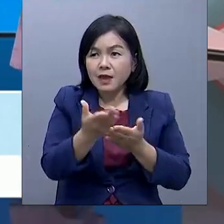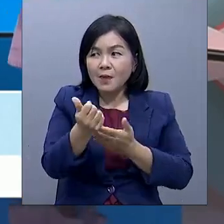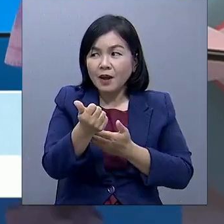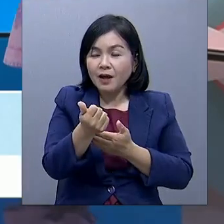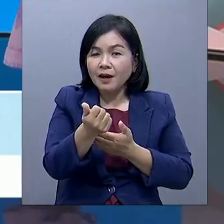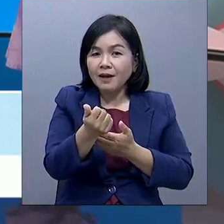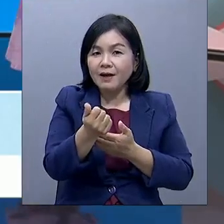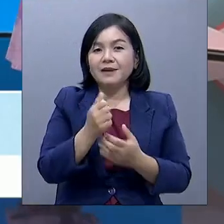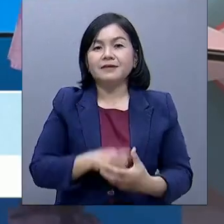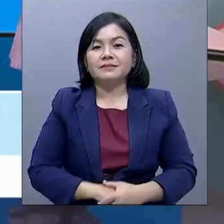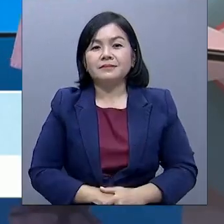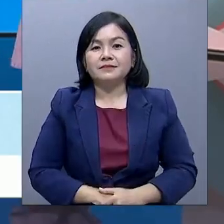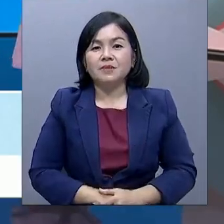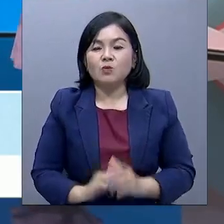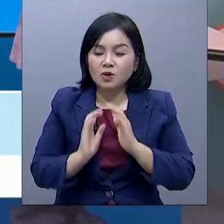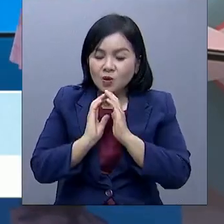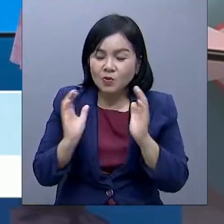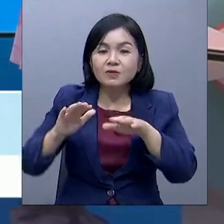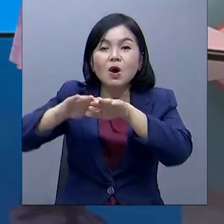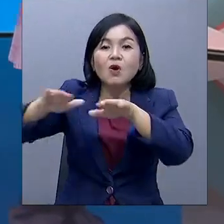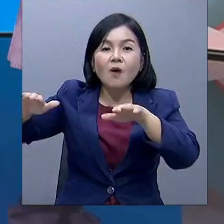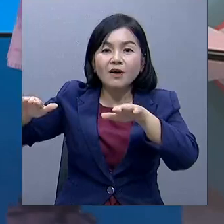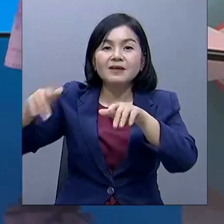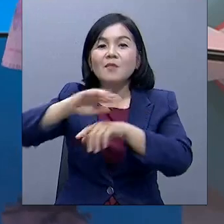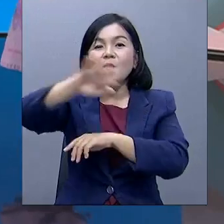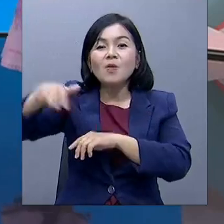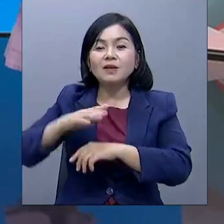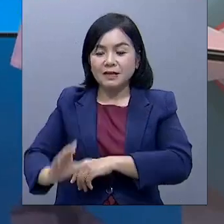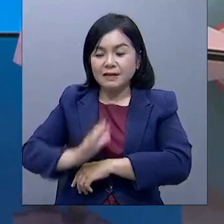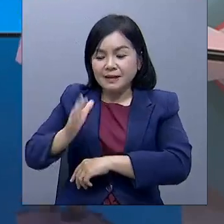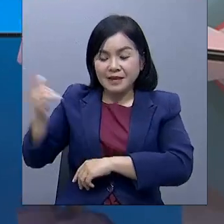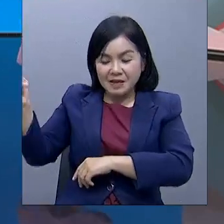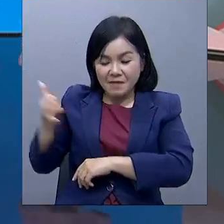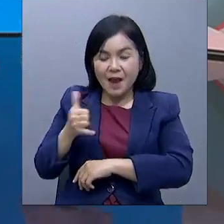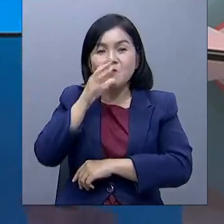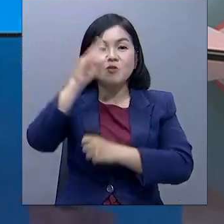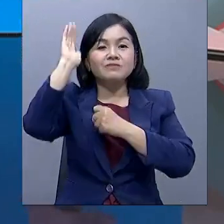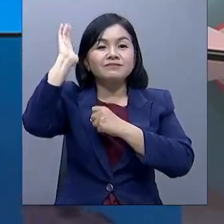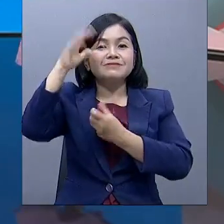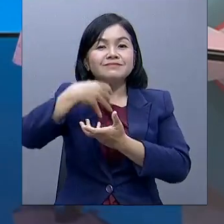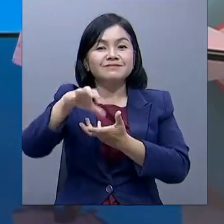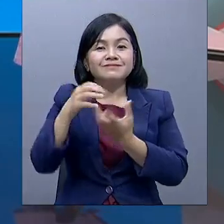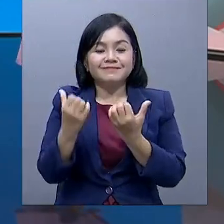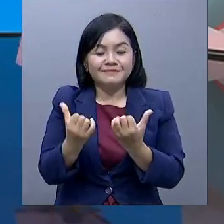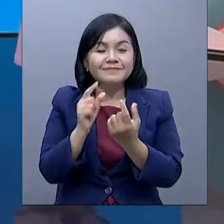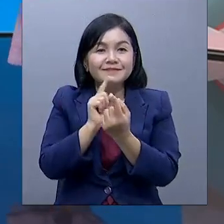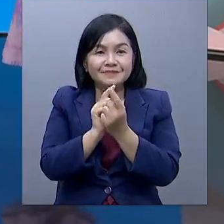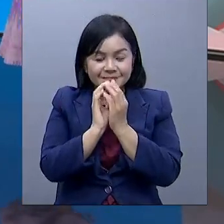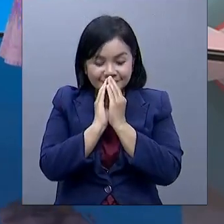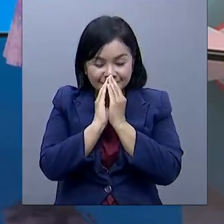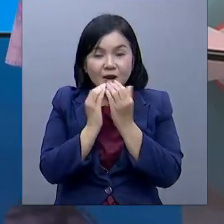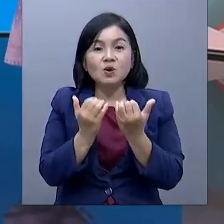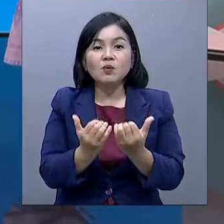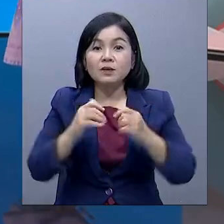แซวๆวันนี้ขอบคุณน้องๆนะครับที่ให้เกียรติมาออกรายการร่วมรายการกับเรานะครับสำเร็